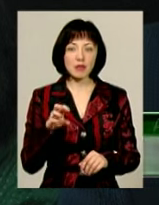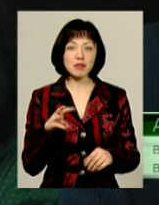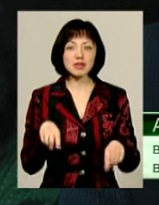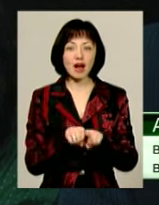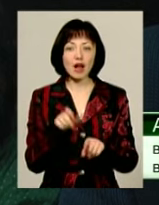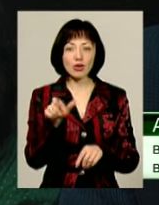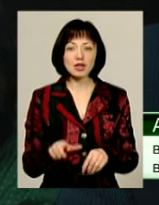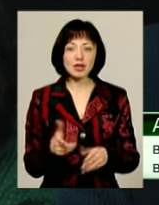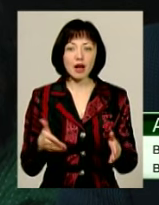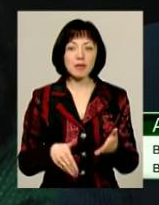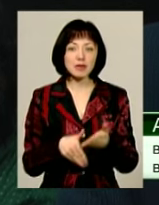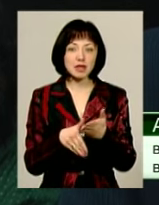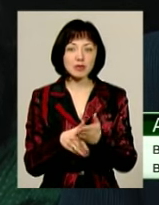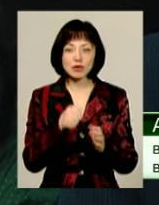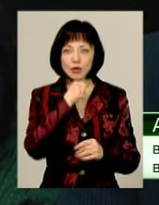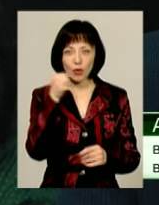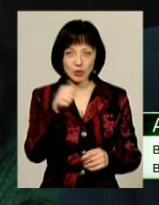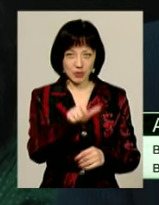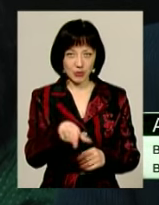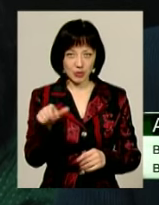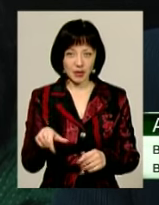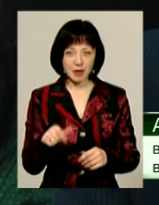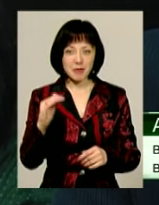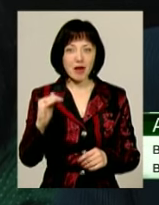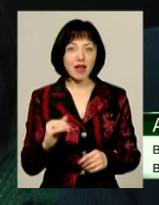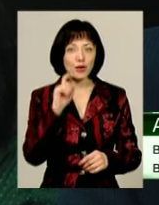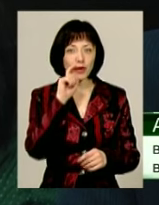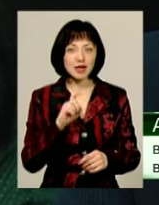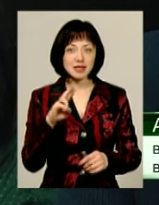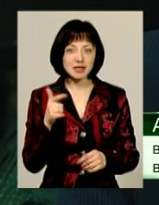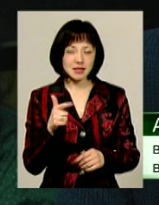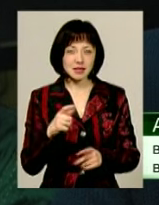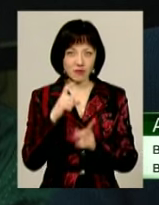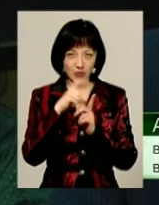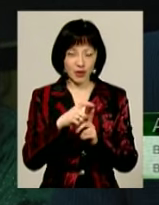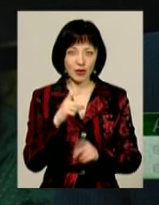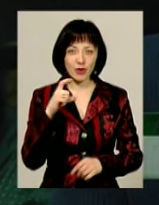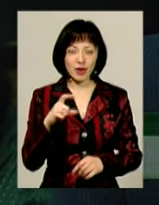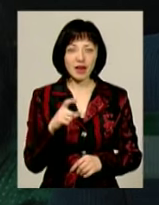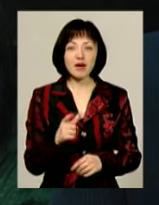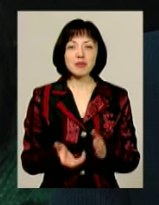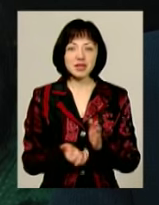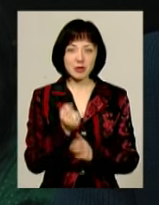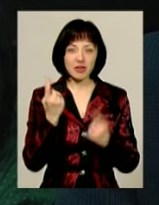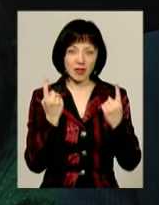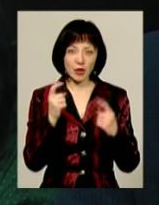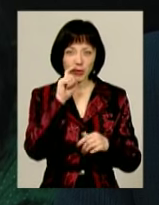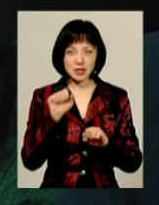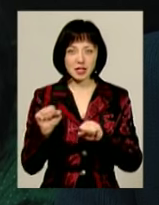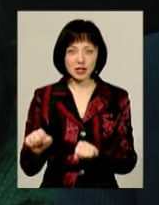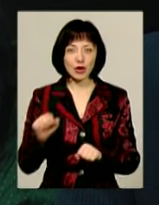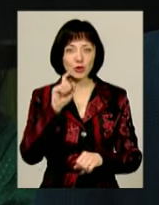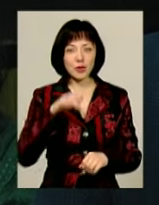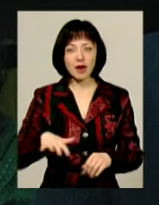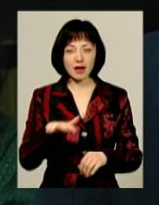яка підтримує дорослих людей. Так, маленький українець з великої літери, який підтримує великих українців, які захищають нашу країну